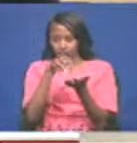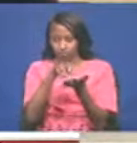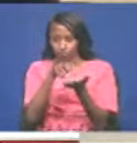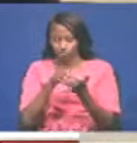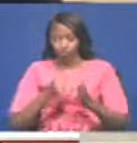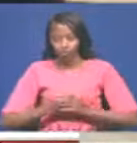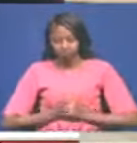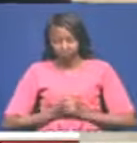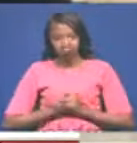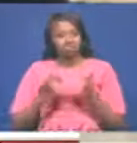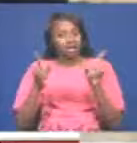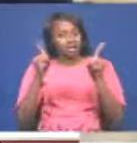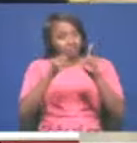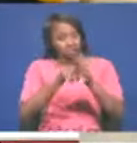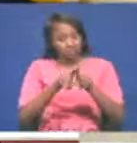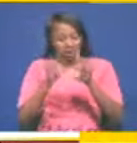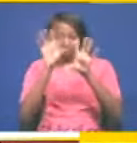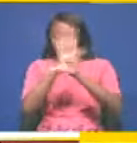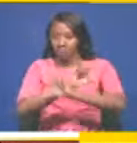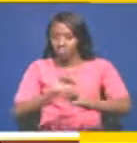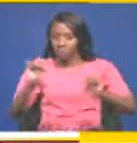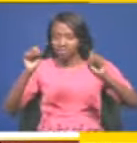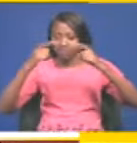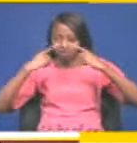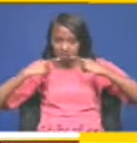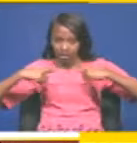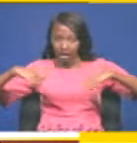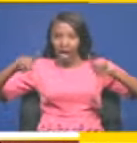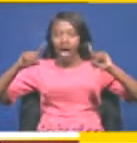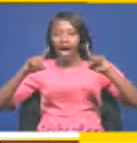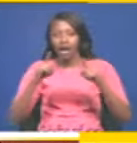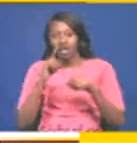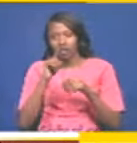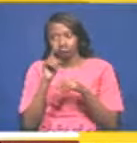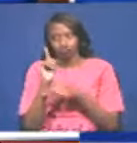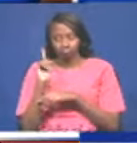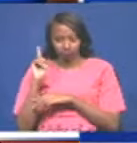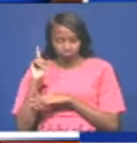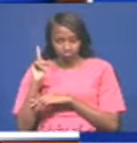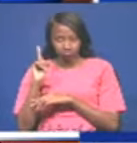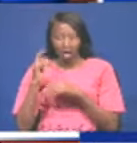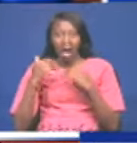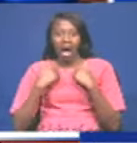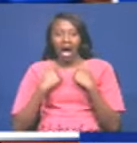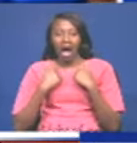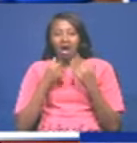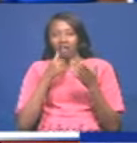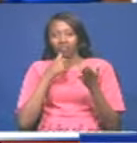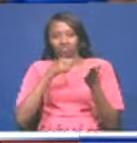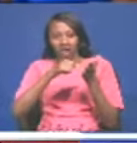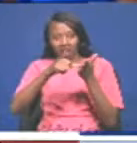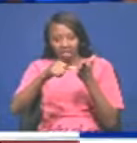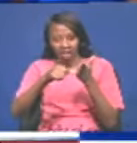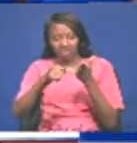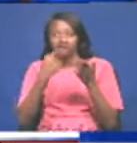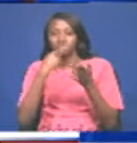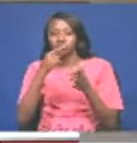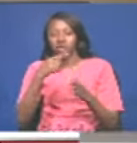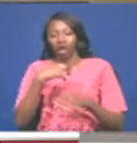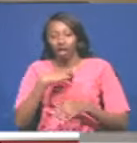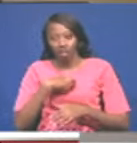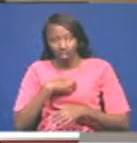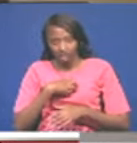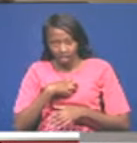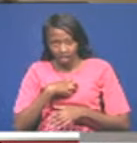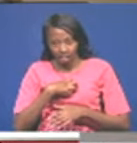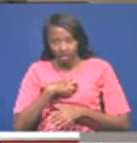Rais pia alitangaza kwamba inspekta mkuu wa polisi Hilary Mutimbai aliwasilisha barua yake rasmi ya likizo ya kustaafu, na wadhifa